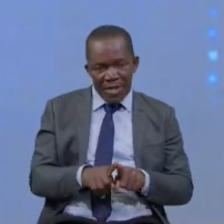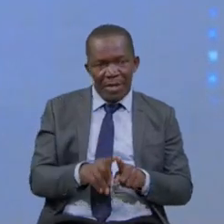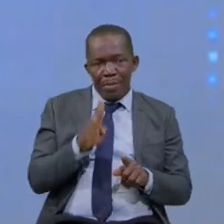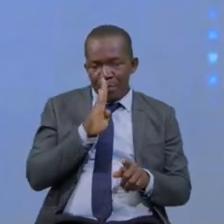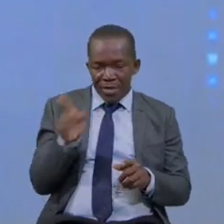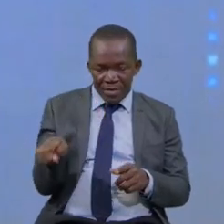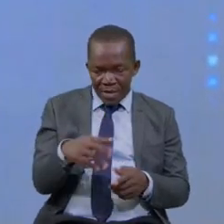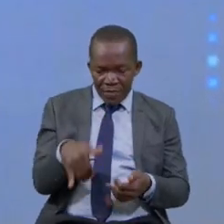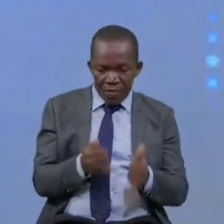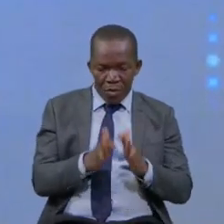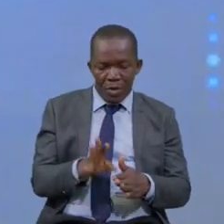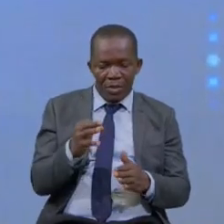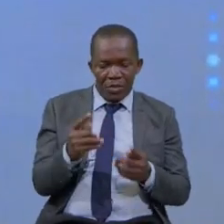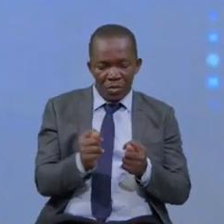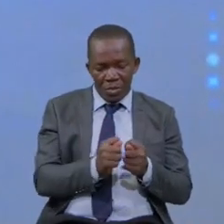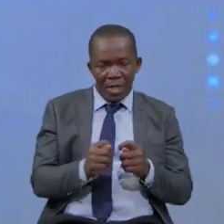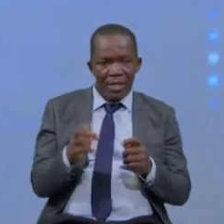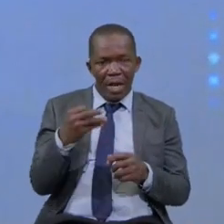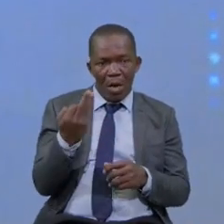les regards sur ceux qui marchent.